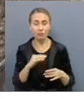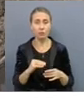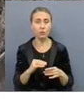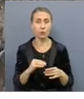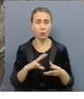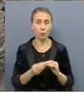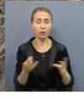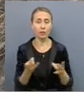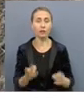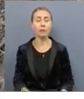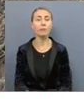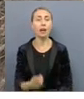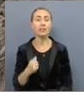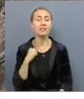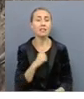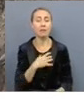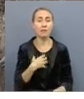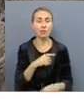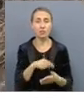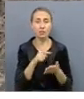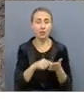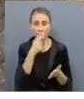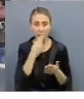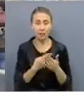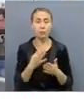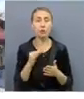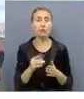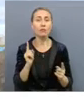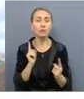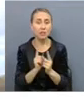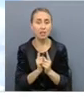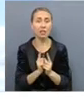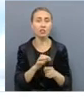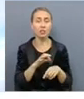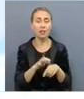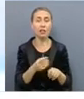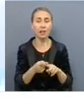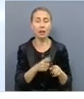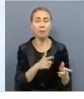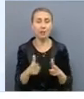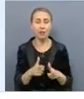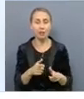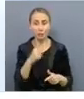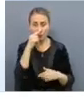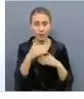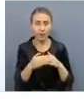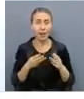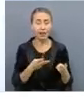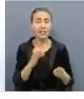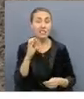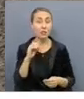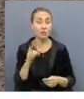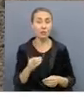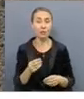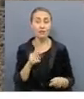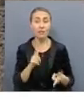вести. Одним из наиболее важных вопросов, рассмотренных в ходе встречи, является подготовка к предстоящему отопительному сезону. В настоящее